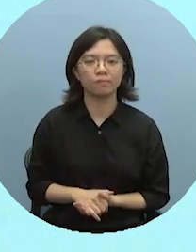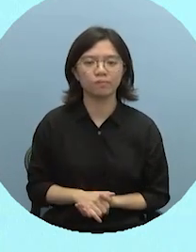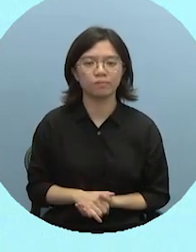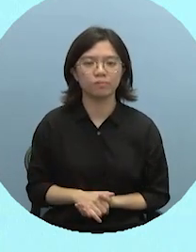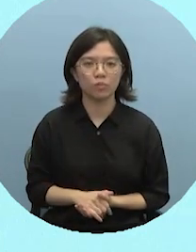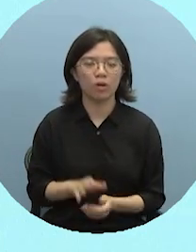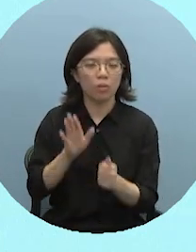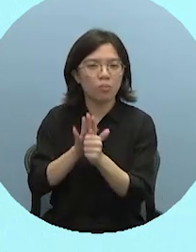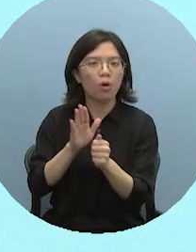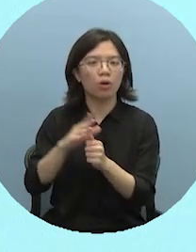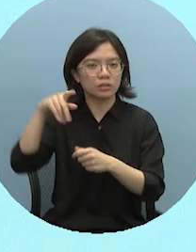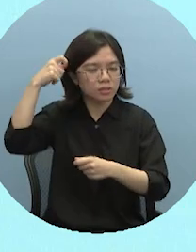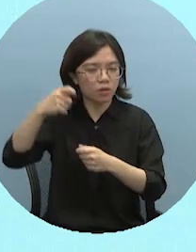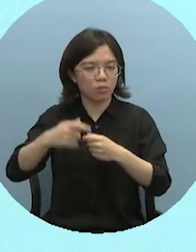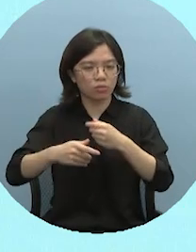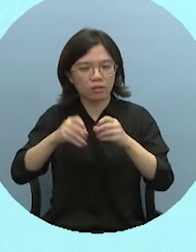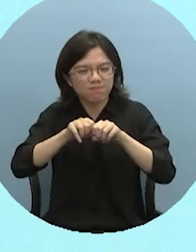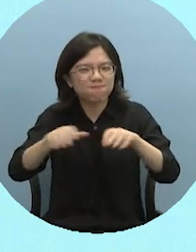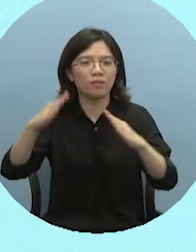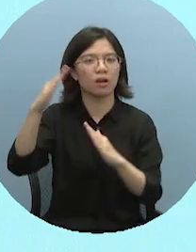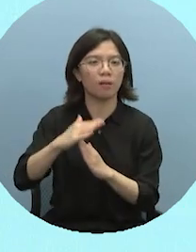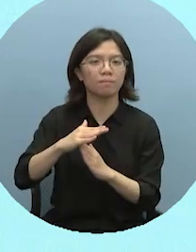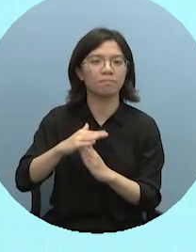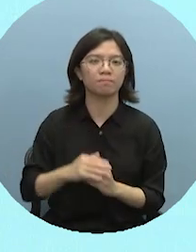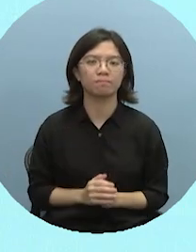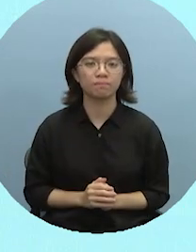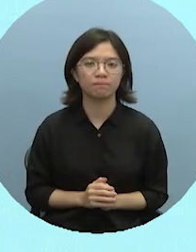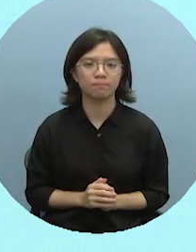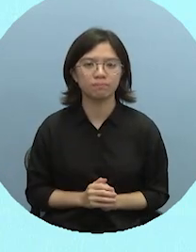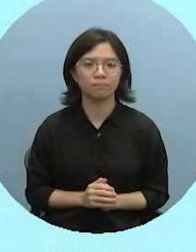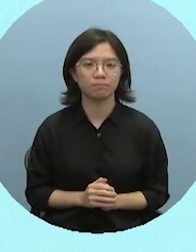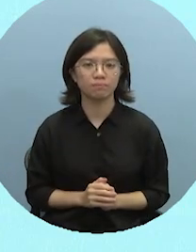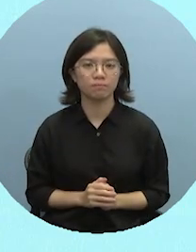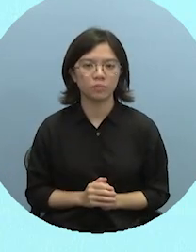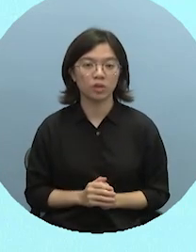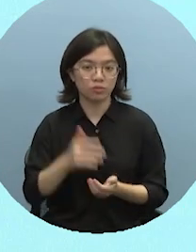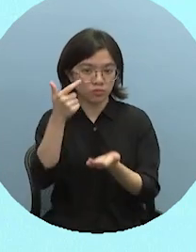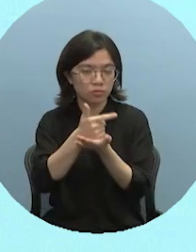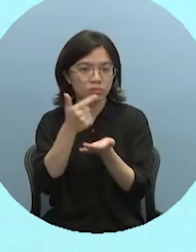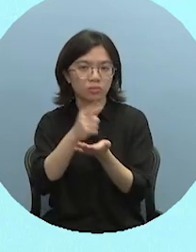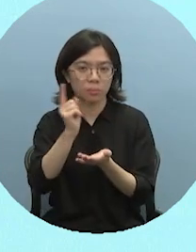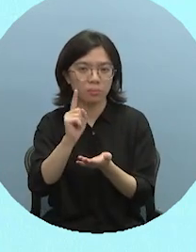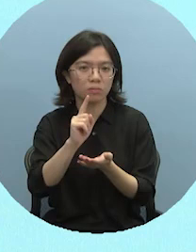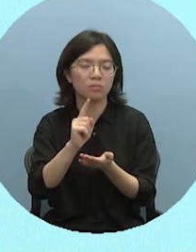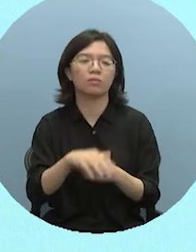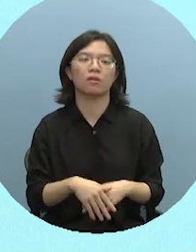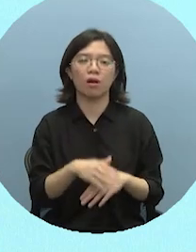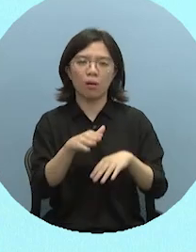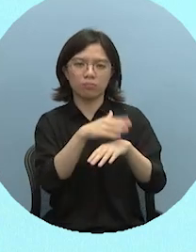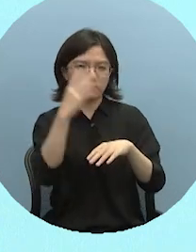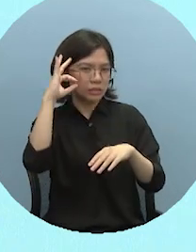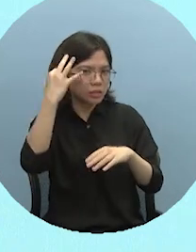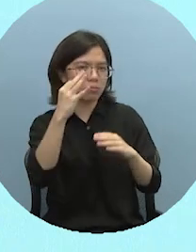阻截咗個社區嘅傳播嘅。我要強調嘅係，三日嘅酒店檢